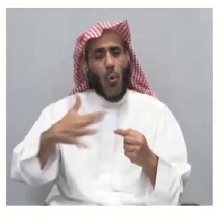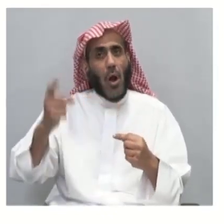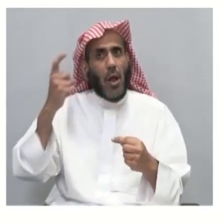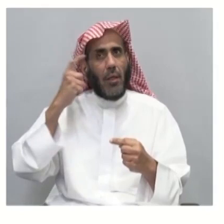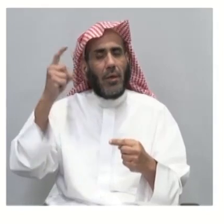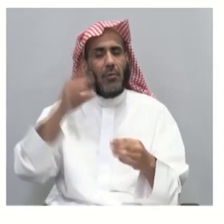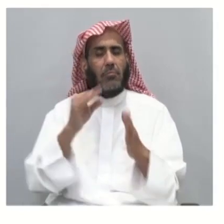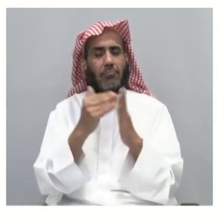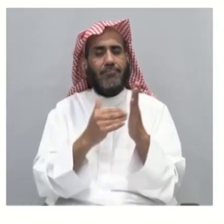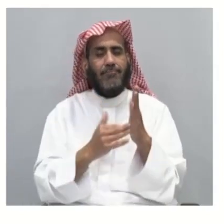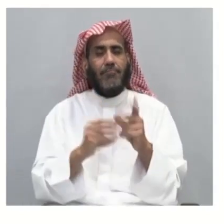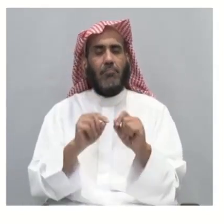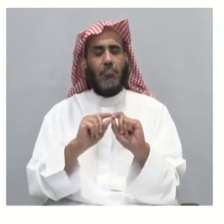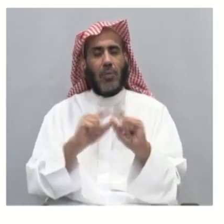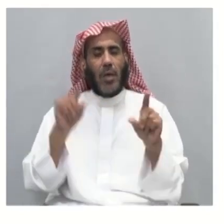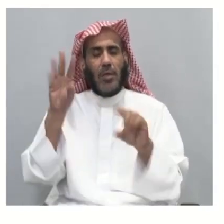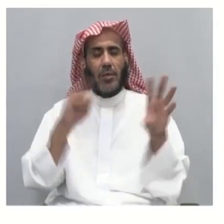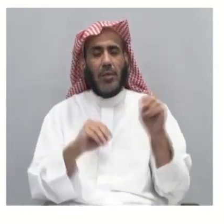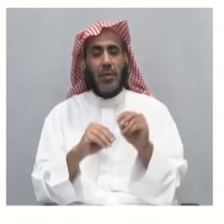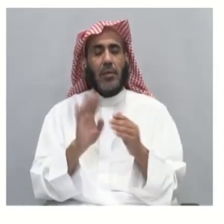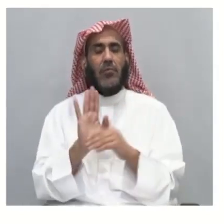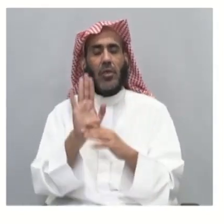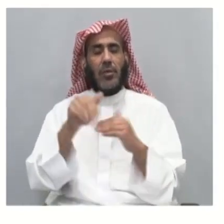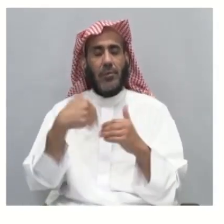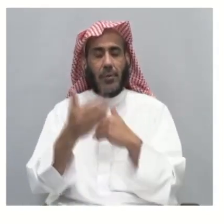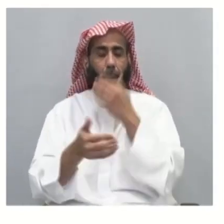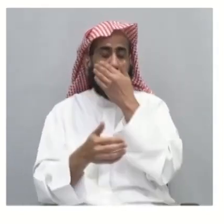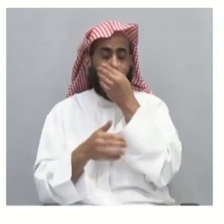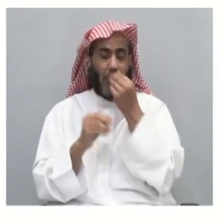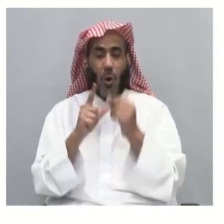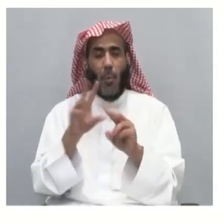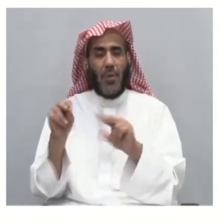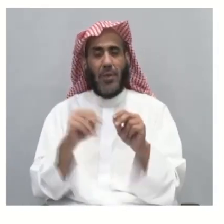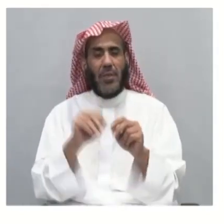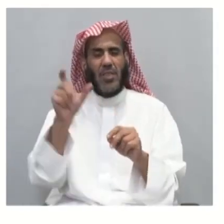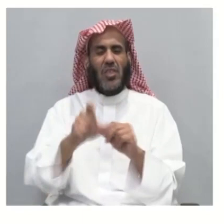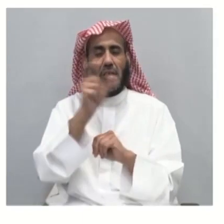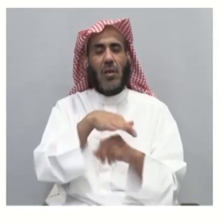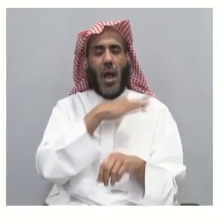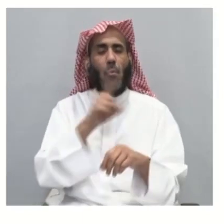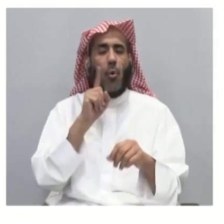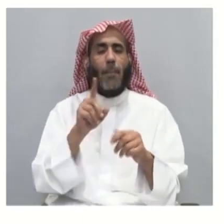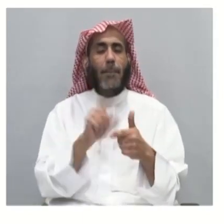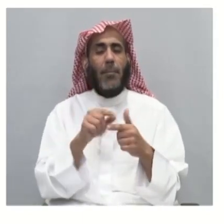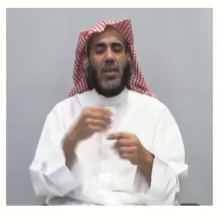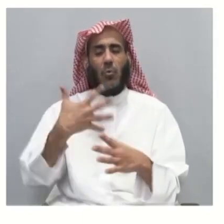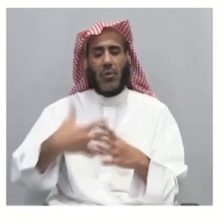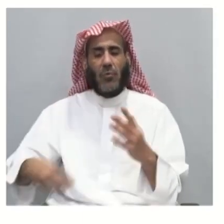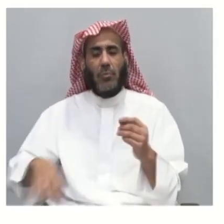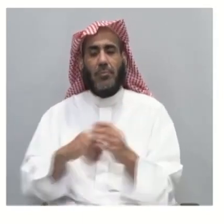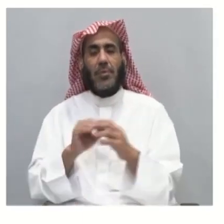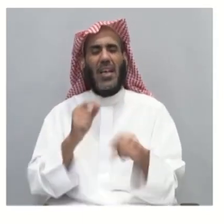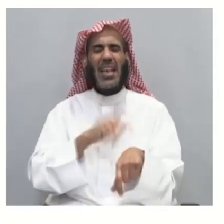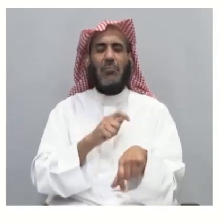الان ثم ناتي لطرح القصه في الشريحه التي تليها فنقول مثلا الشخصيات عندنا الاب والام طفلهما